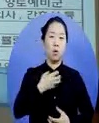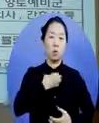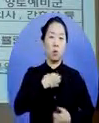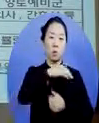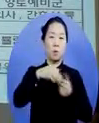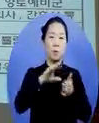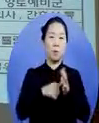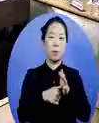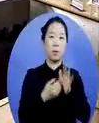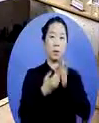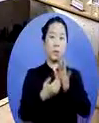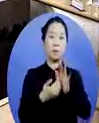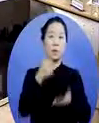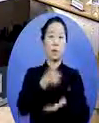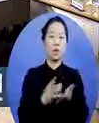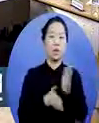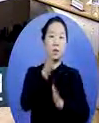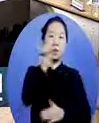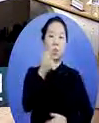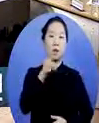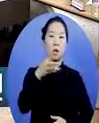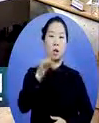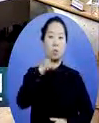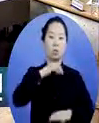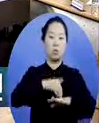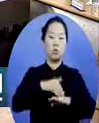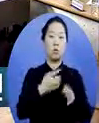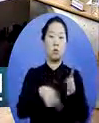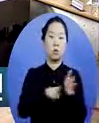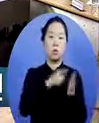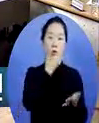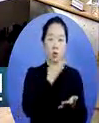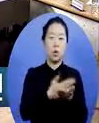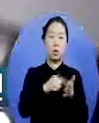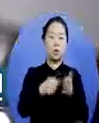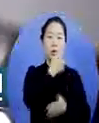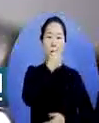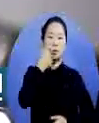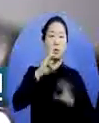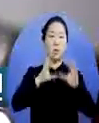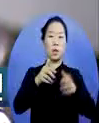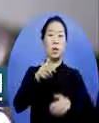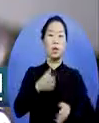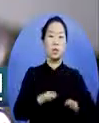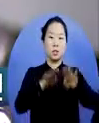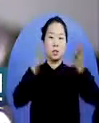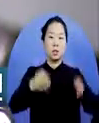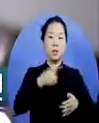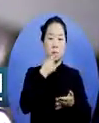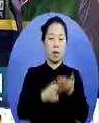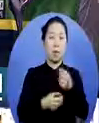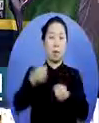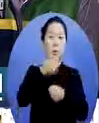확립하게 됩니다 천안시 난 이번 화랑 훈련을 위해 주요 동원 자원을 확인하고 국가 기반시설 피해 볶고